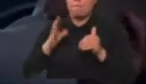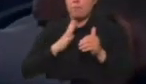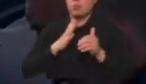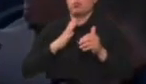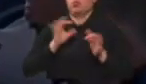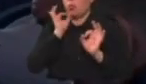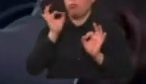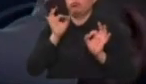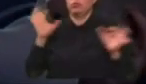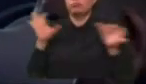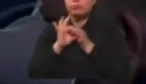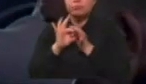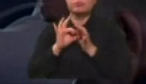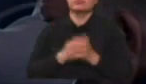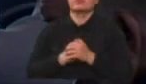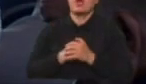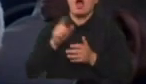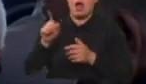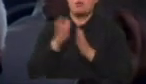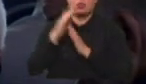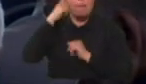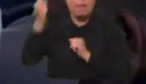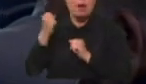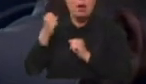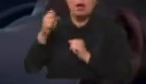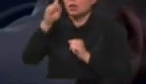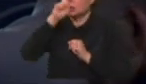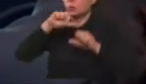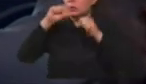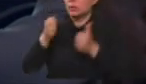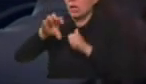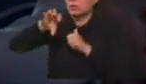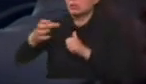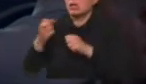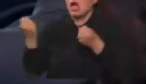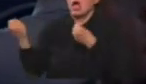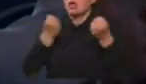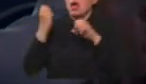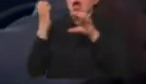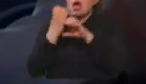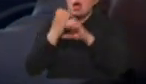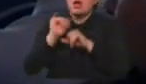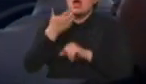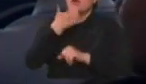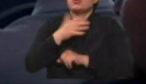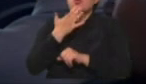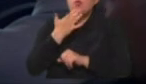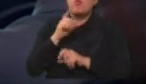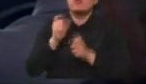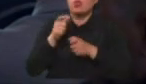odradzać. No ale pamiętajmy o tym, że na zły stan sektora transportu autobusowego, tak jak już wcześniej